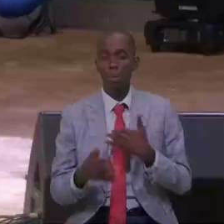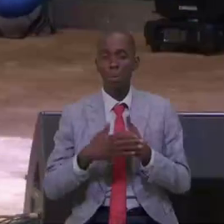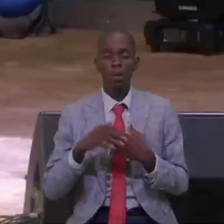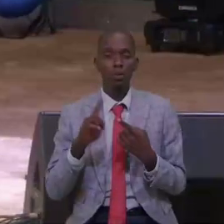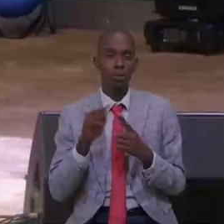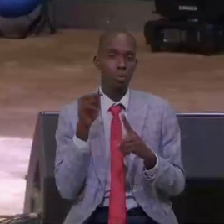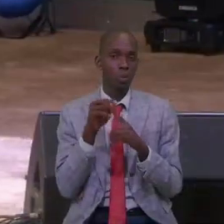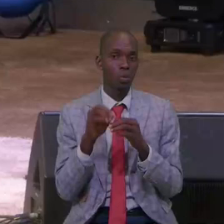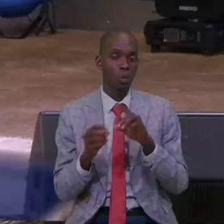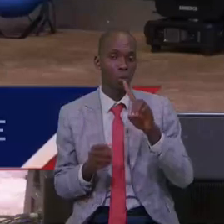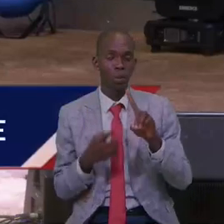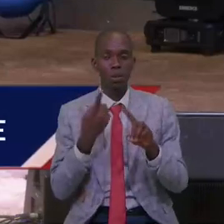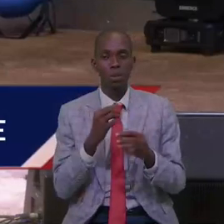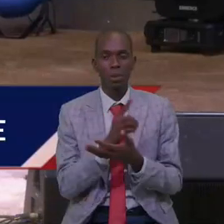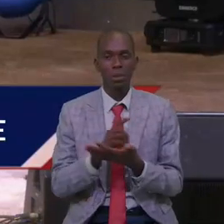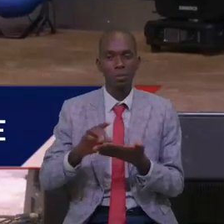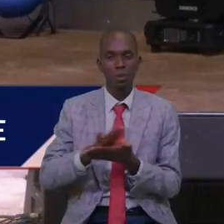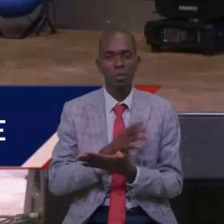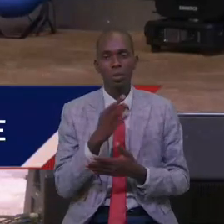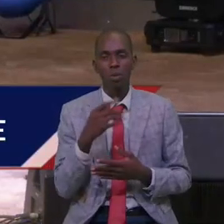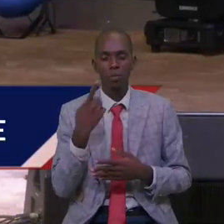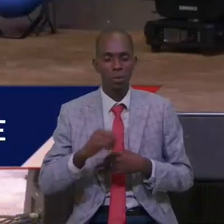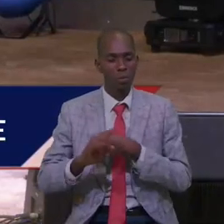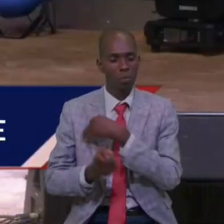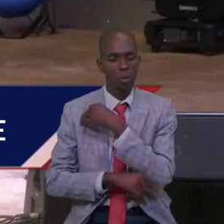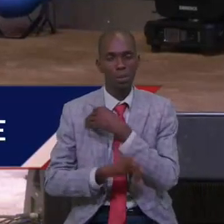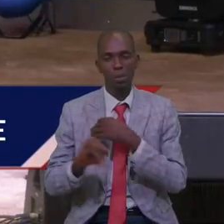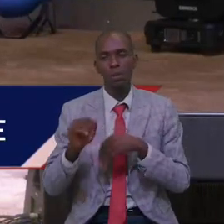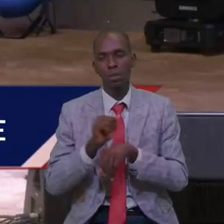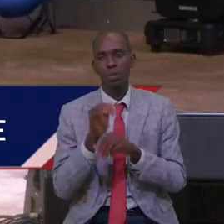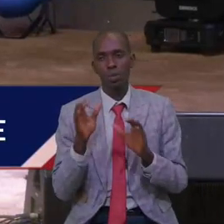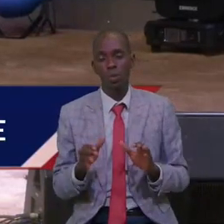la divinité de la pierre qui frappe.